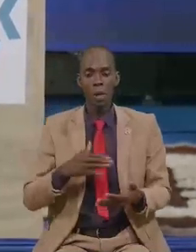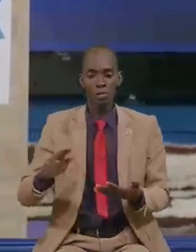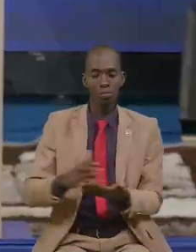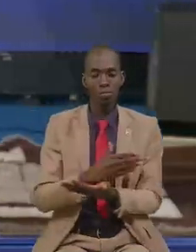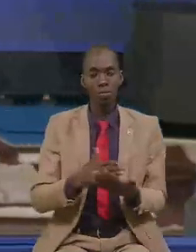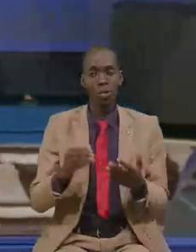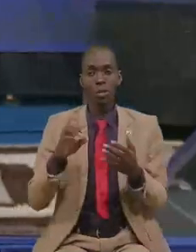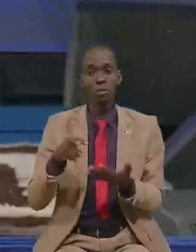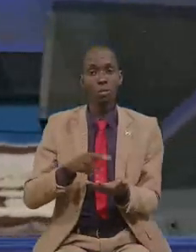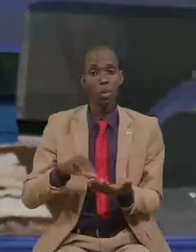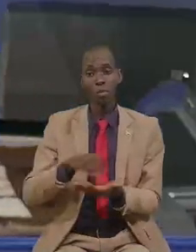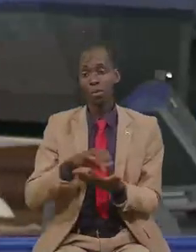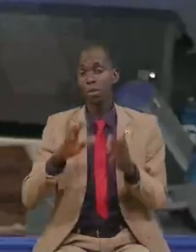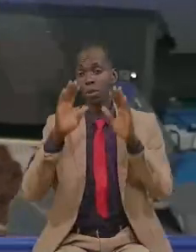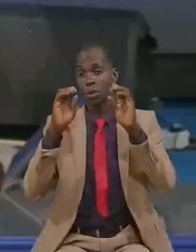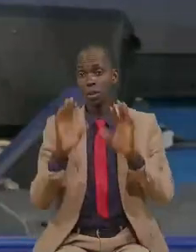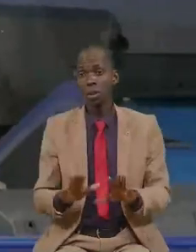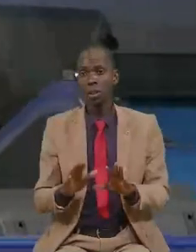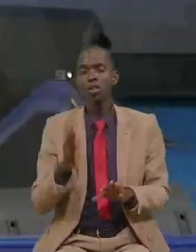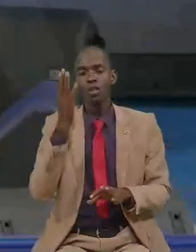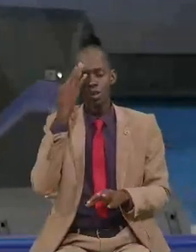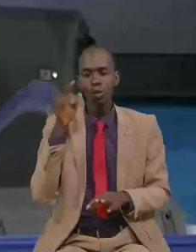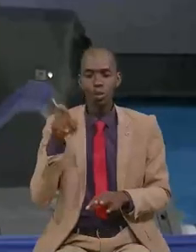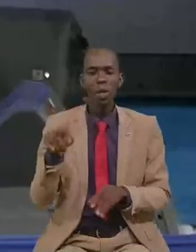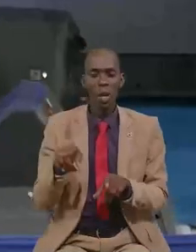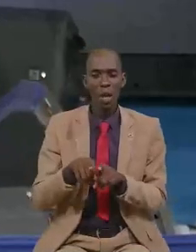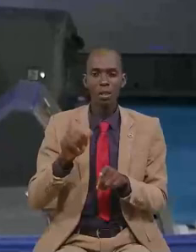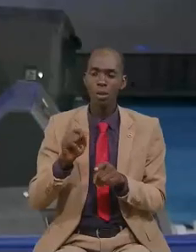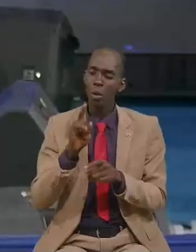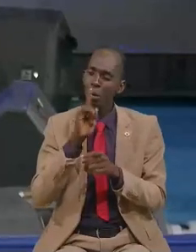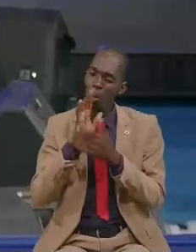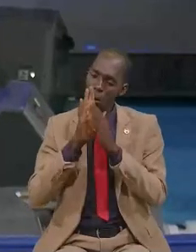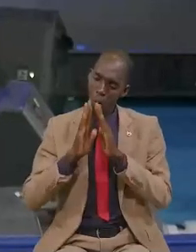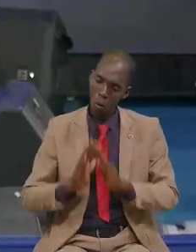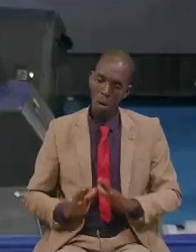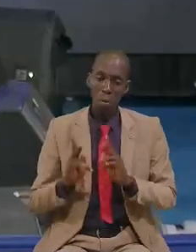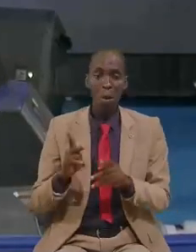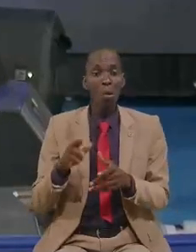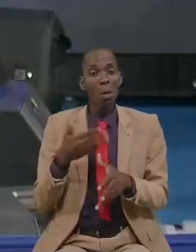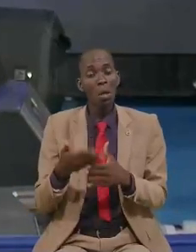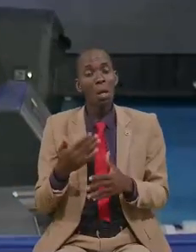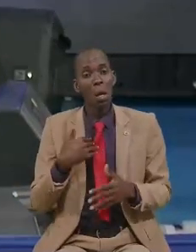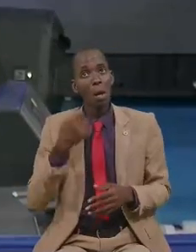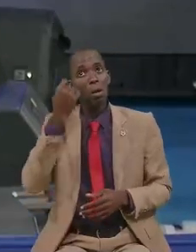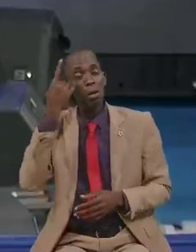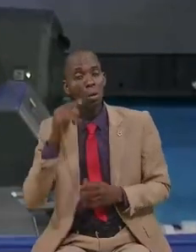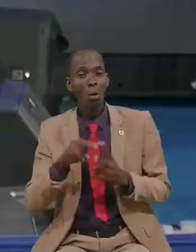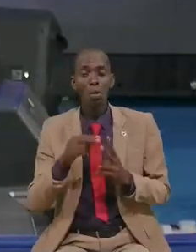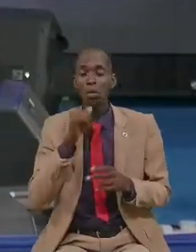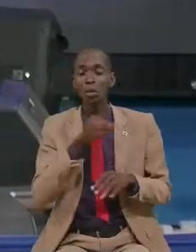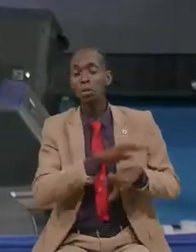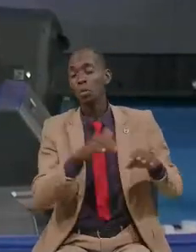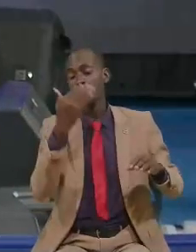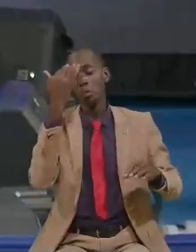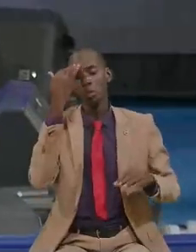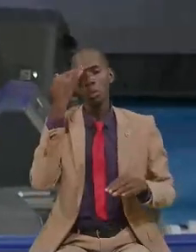dimanche, me connaissait comme une personne tranquille. Que j'ai compris ou pas, il ne savait pas. Parce que